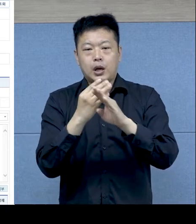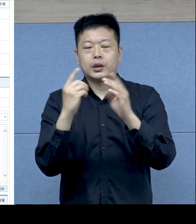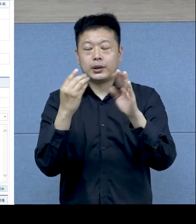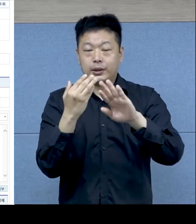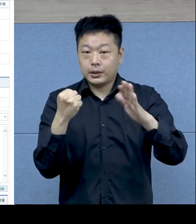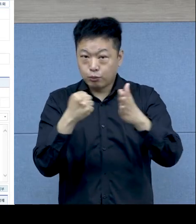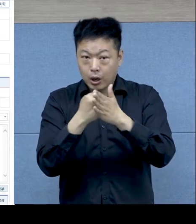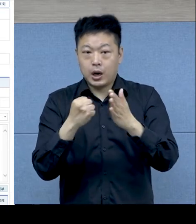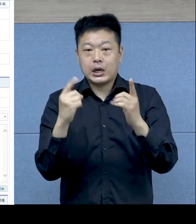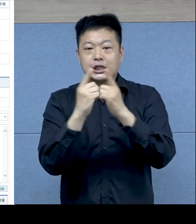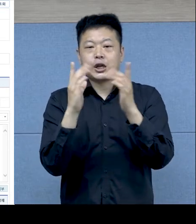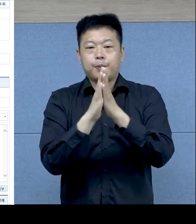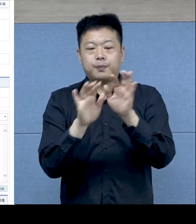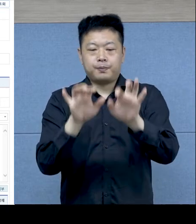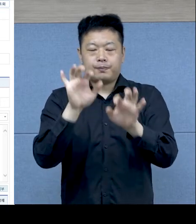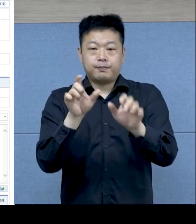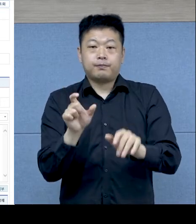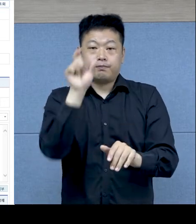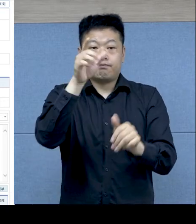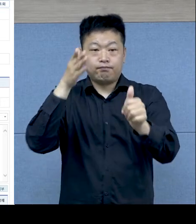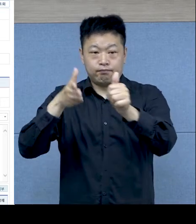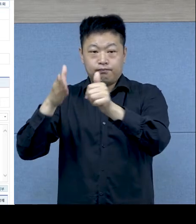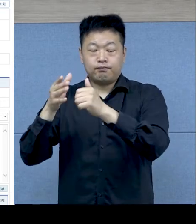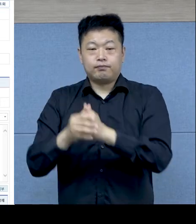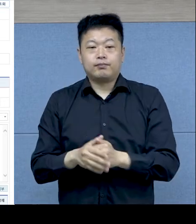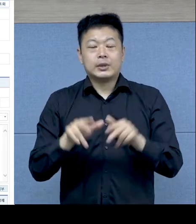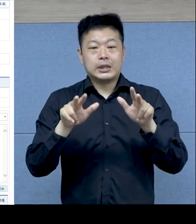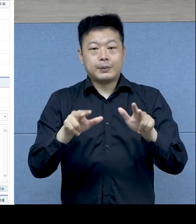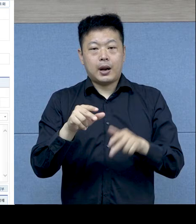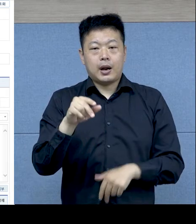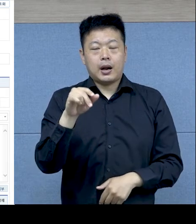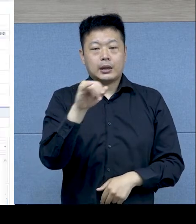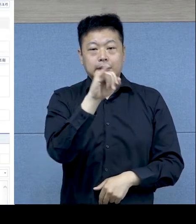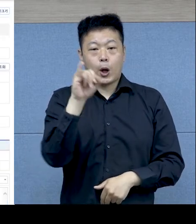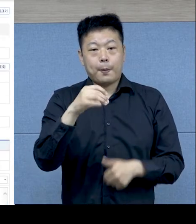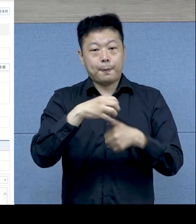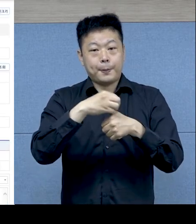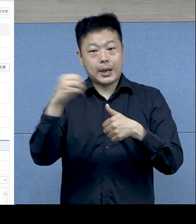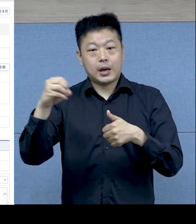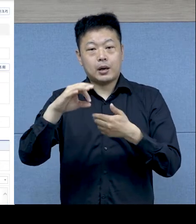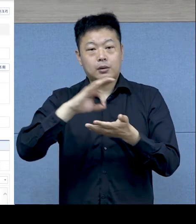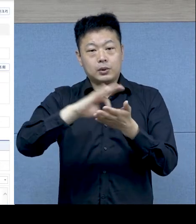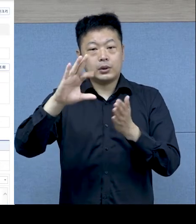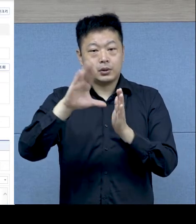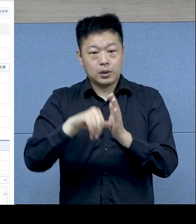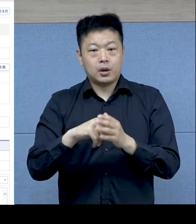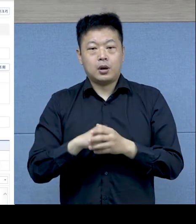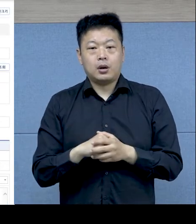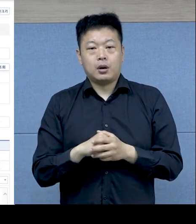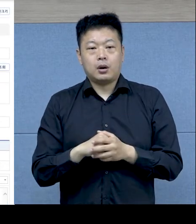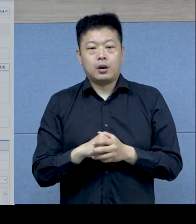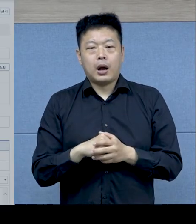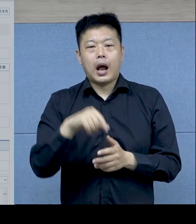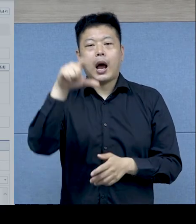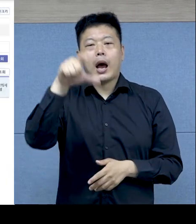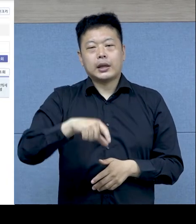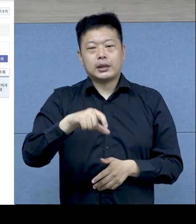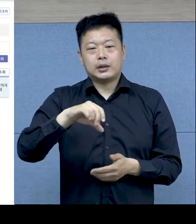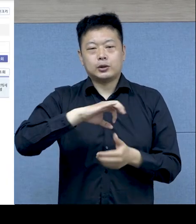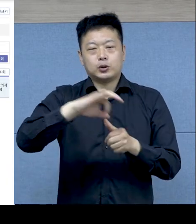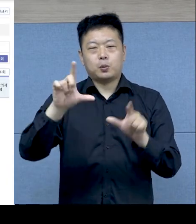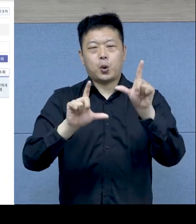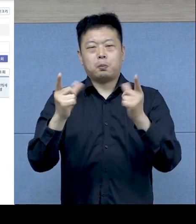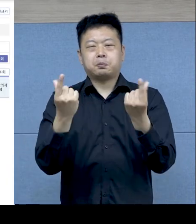입력을 해주셔야 됩니다. 이번에는 제로페이 지출결의를 해볼게요. 제로페이 지출결의도 이제